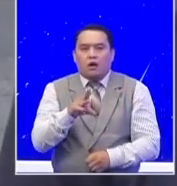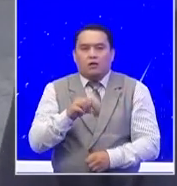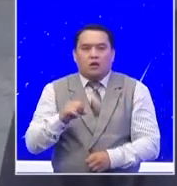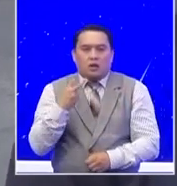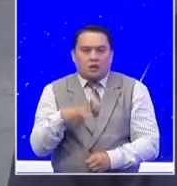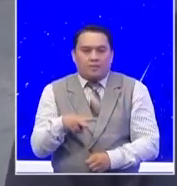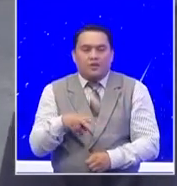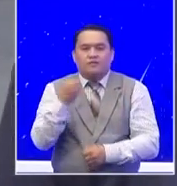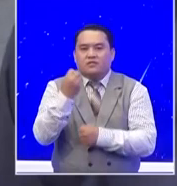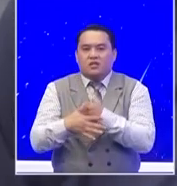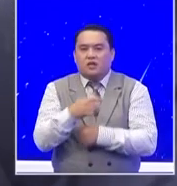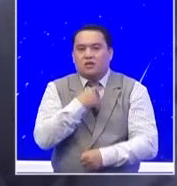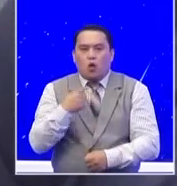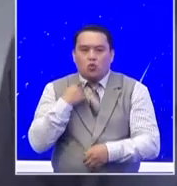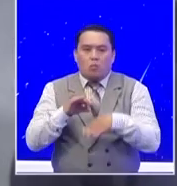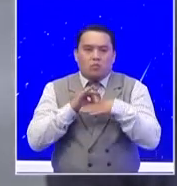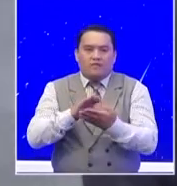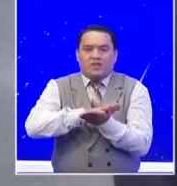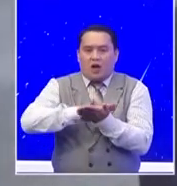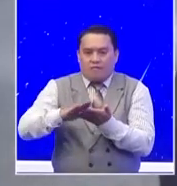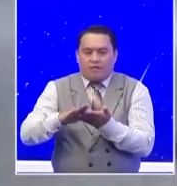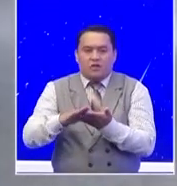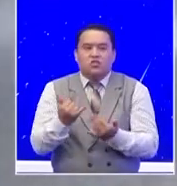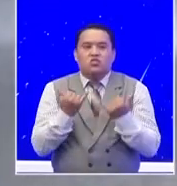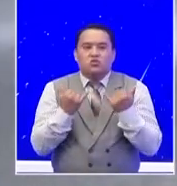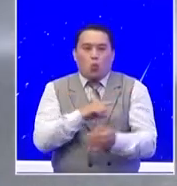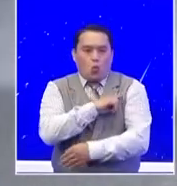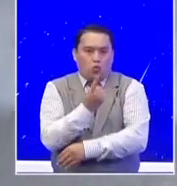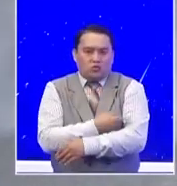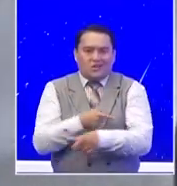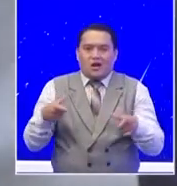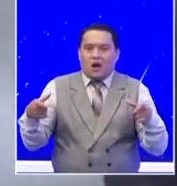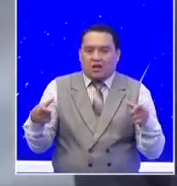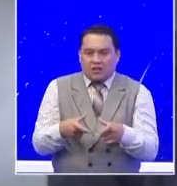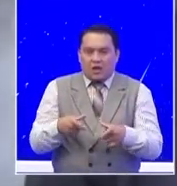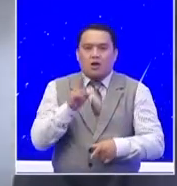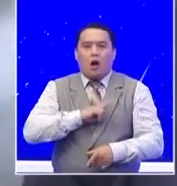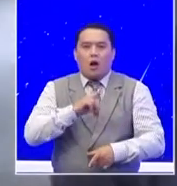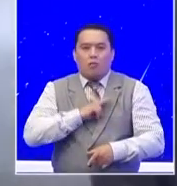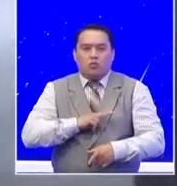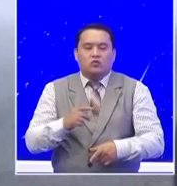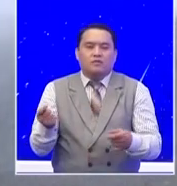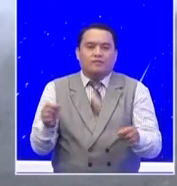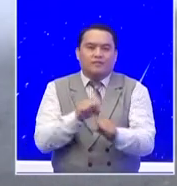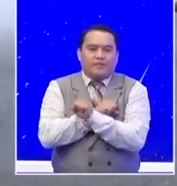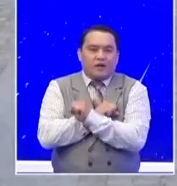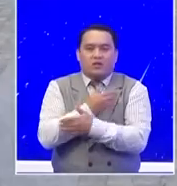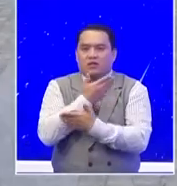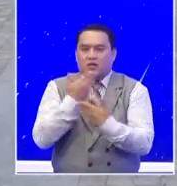В центре Талдыкургана уже провели обработку. Сейчас во время усиленного карантинного режима работаем без выходных в 3